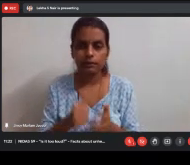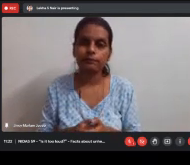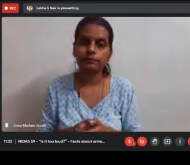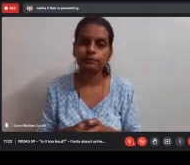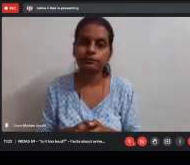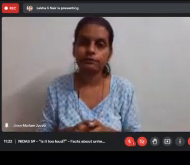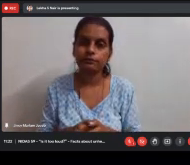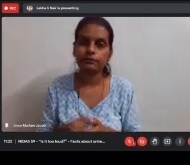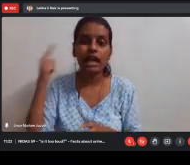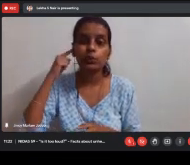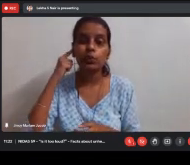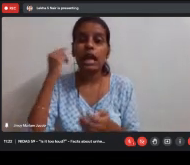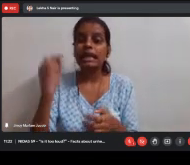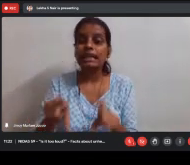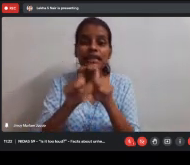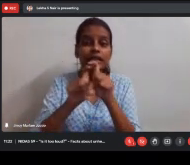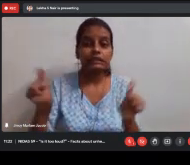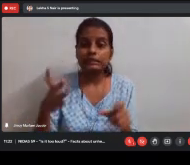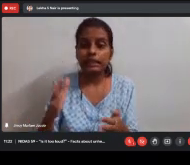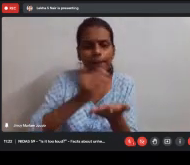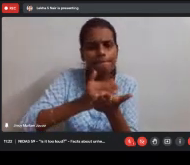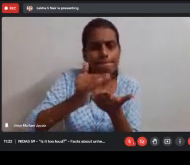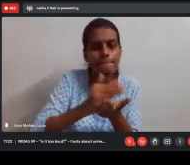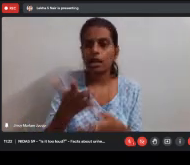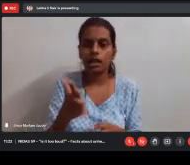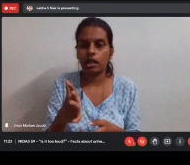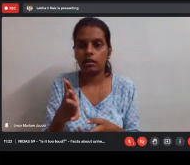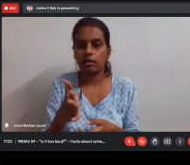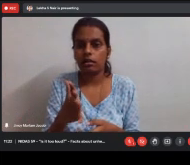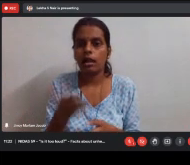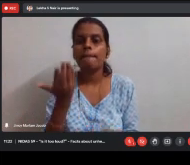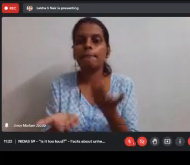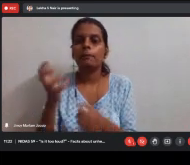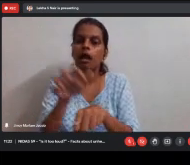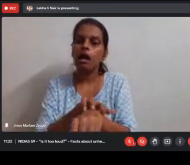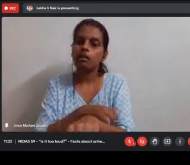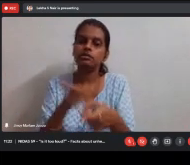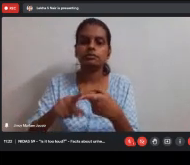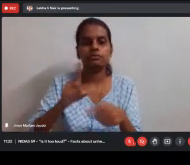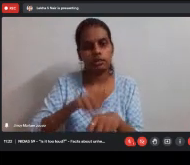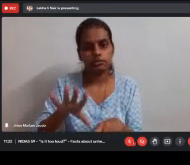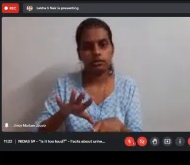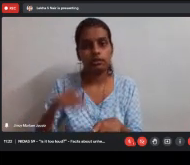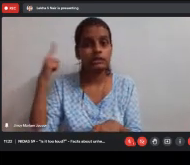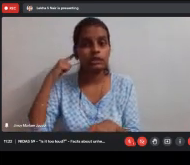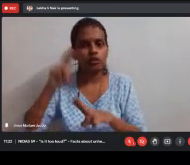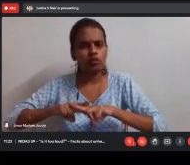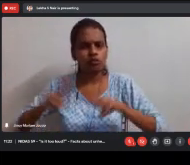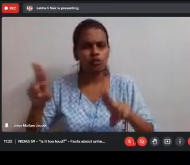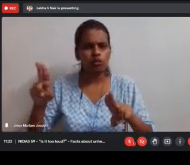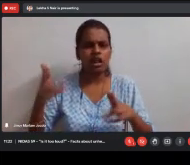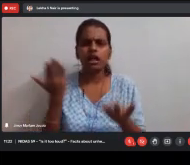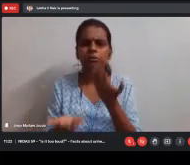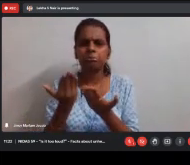ഈ ഇയർഫോണും ഹെഡ്ഫോണും നമ്മൾ യൂസ് ചെയ്യുന്നത് അത് എന്താ പറയണ്ടേ ഉപയോഗിച്ച് തിരിച്ചു വയ്ക്കുന്നു, അത് പല സാഹചര്യങ്ങളിലും